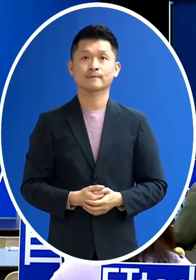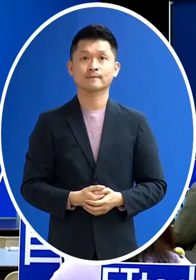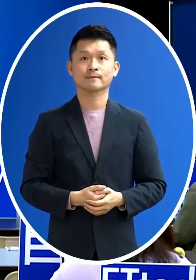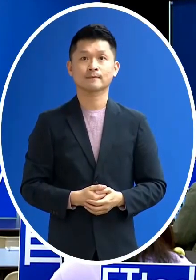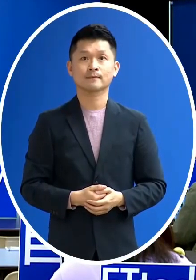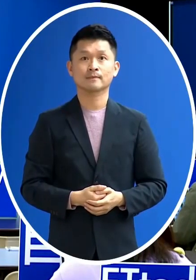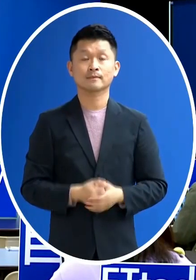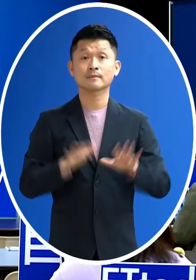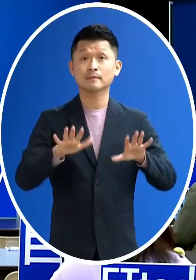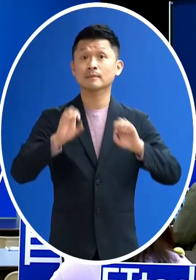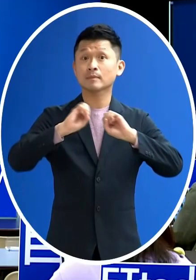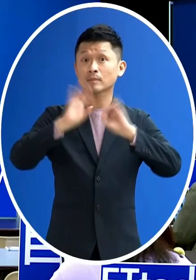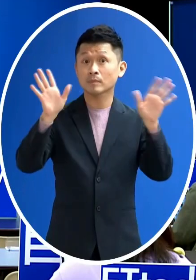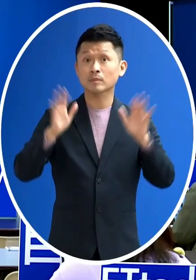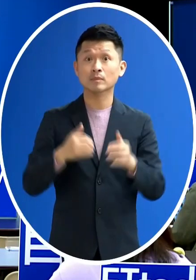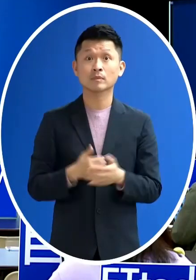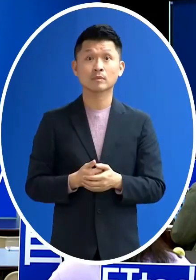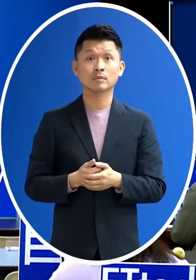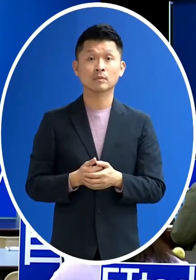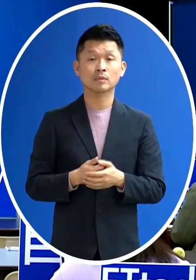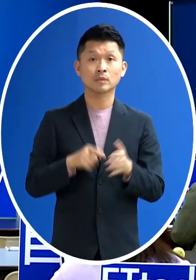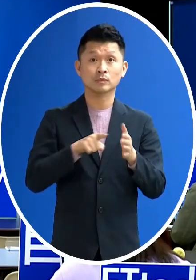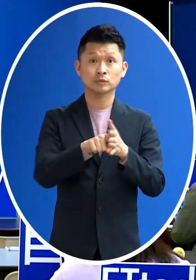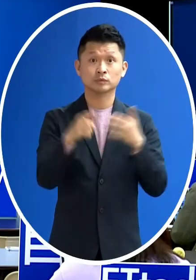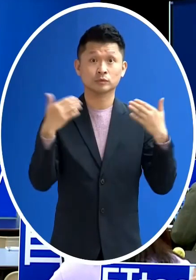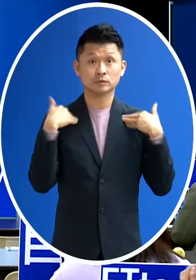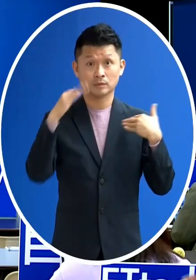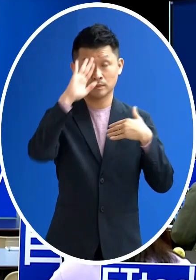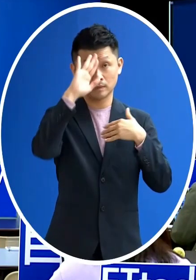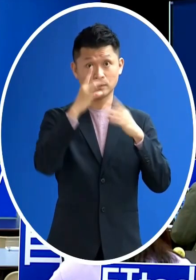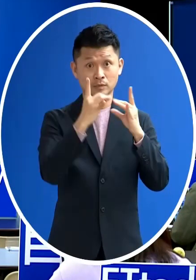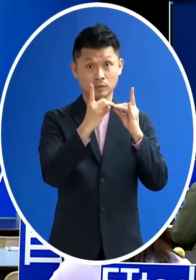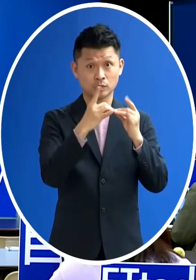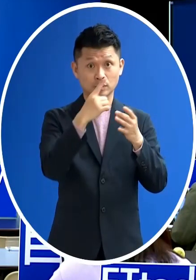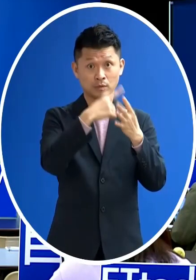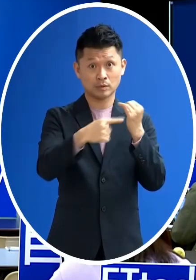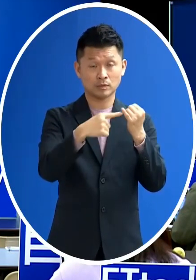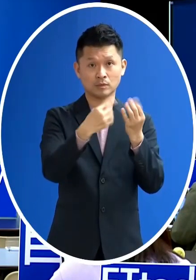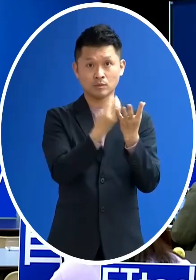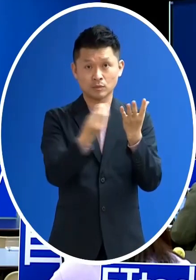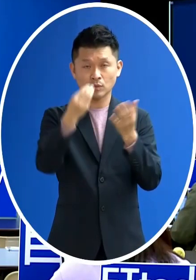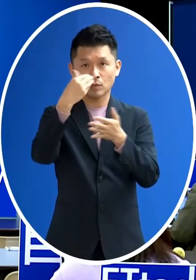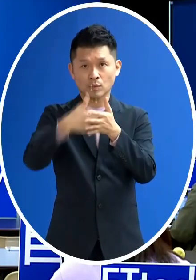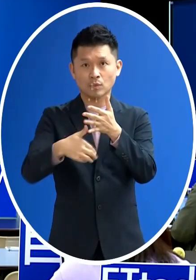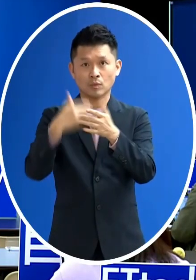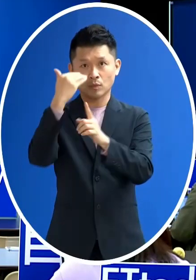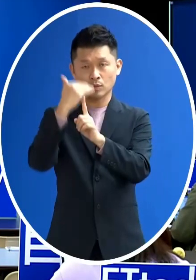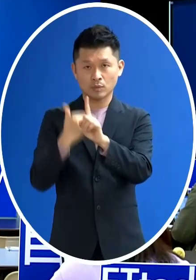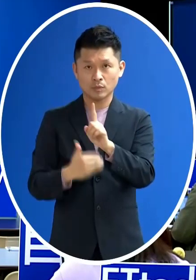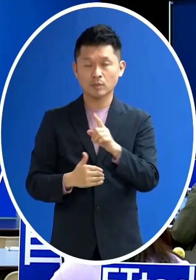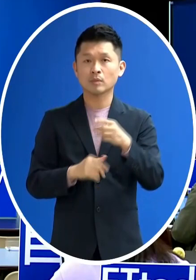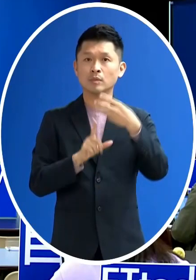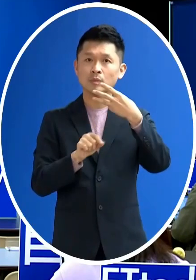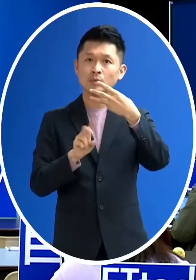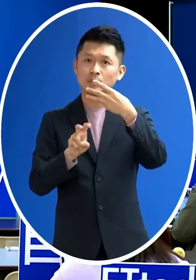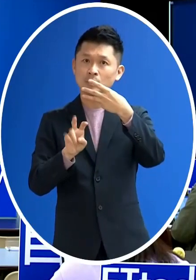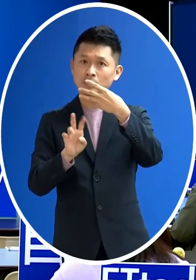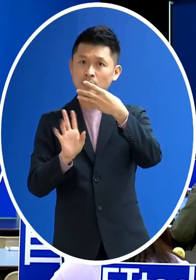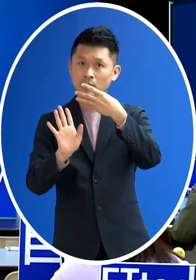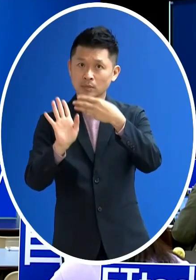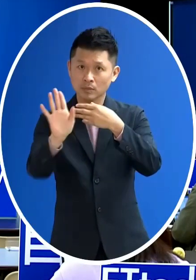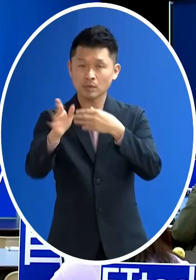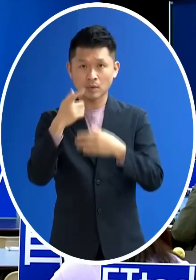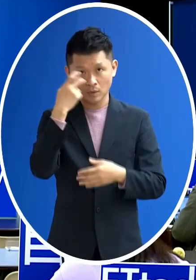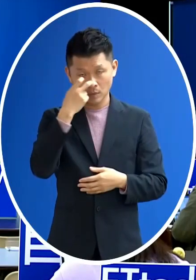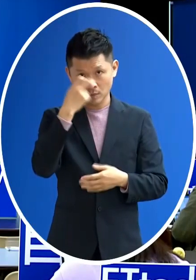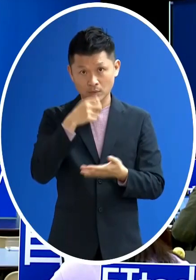那请问今天公布了隔离专制病房的上限下修，那从3月20号之后，是不是观察几周之后可以宣布新冠传染